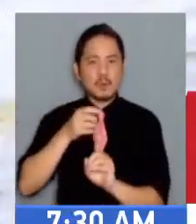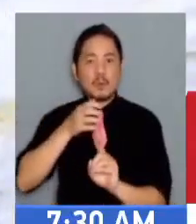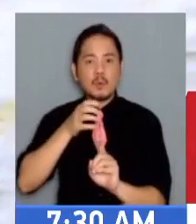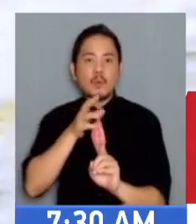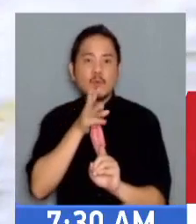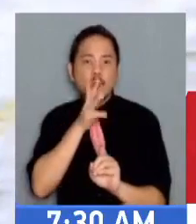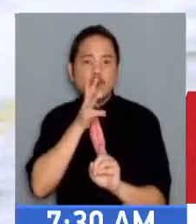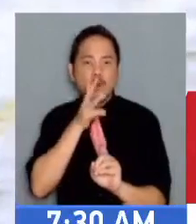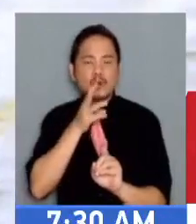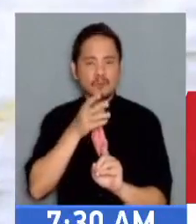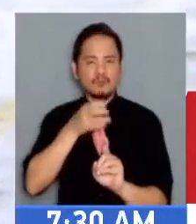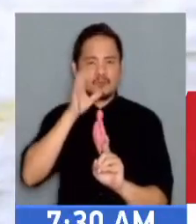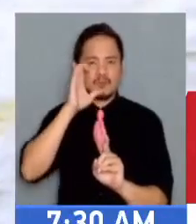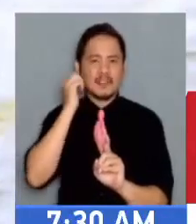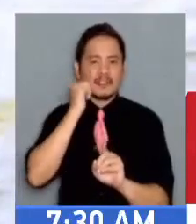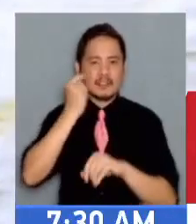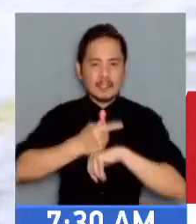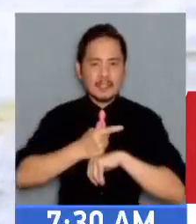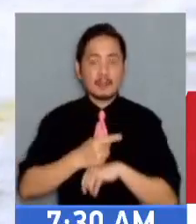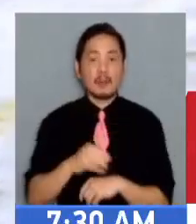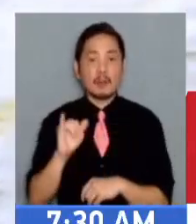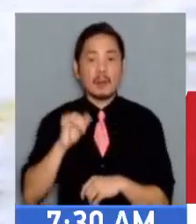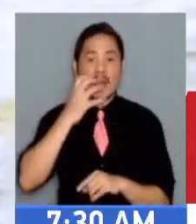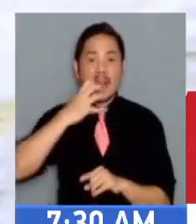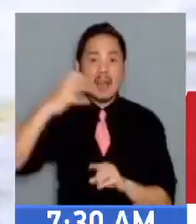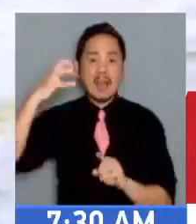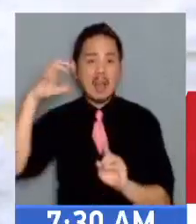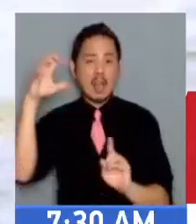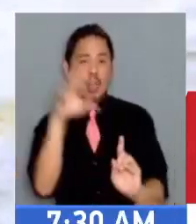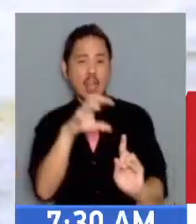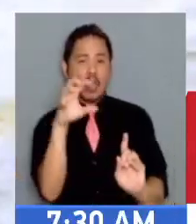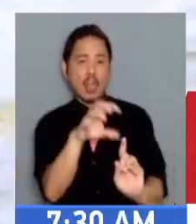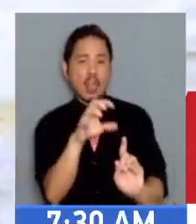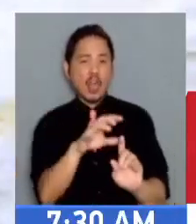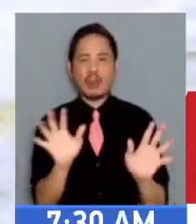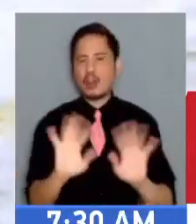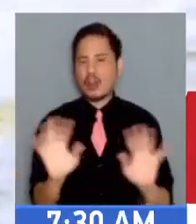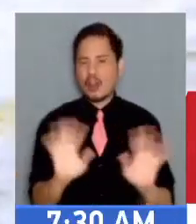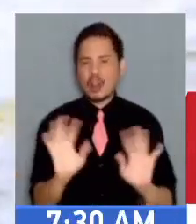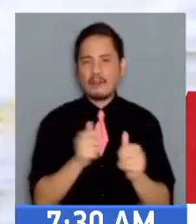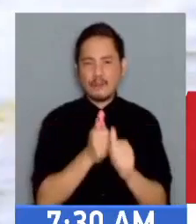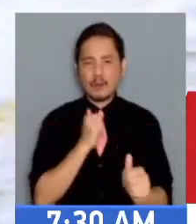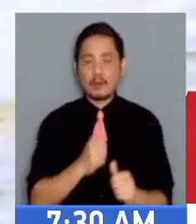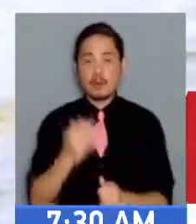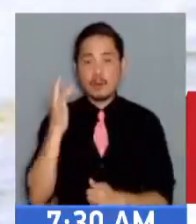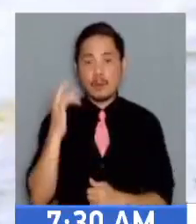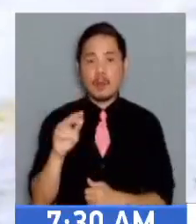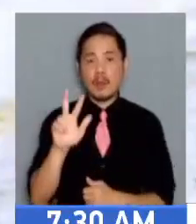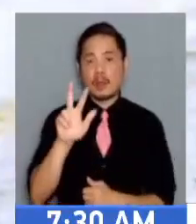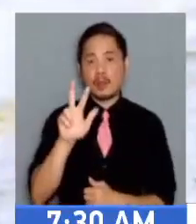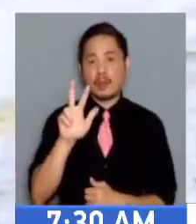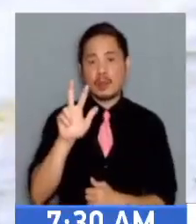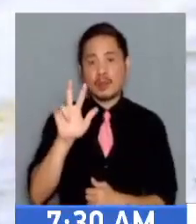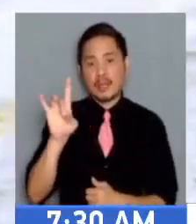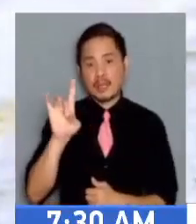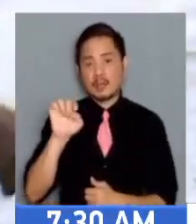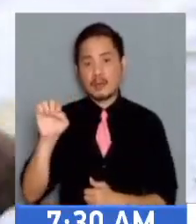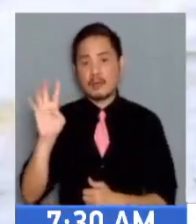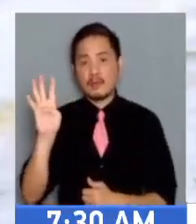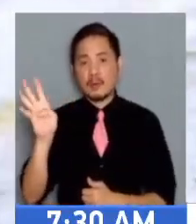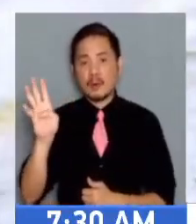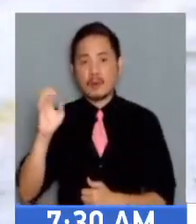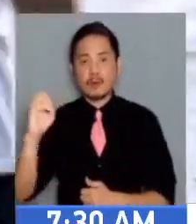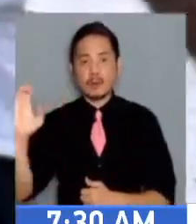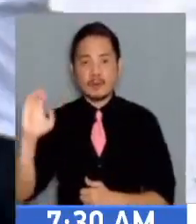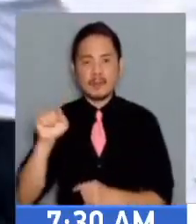natin na magbilad, lalo na ngayong inaasahan na 38 hanggang 40 degrees Celsius ang heat index o init